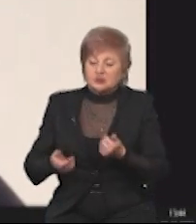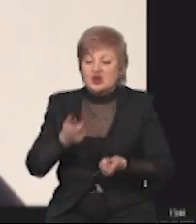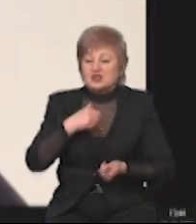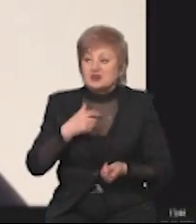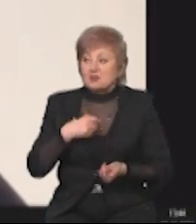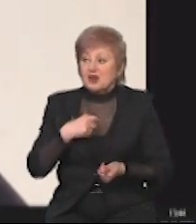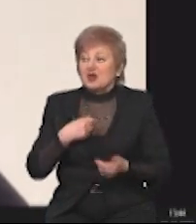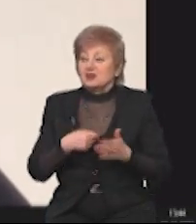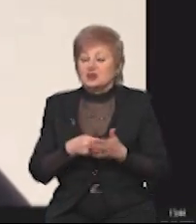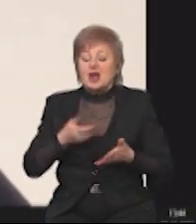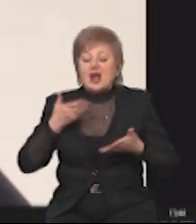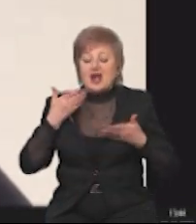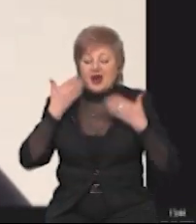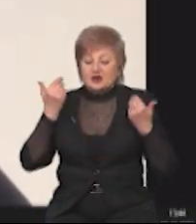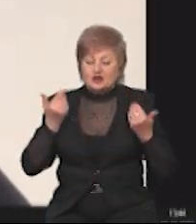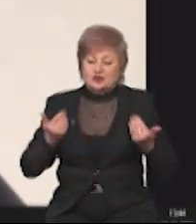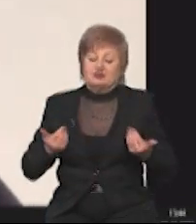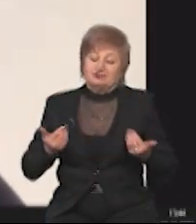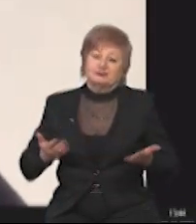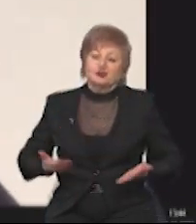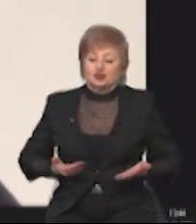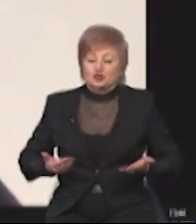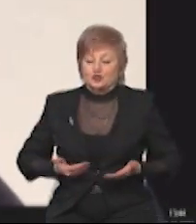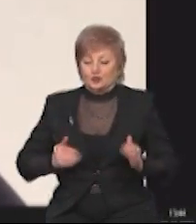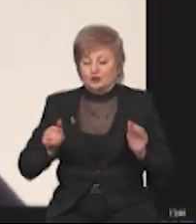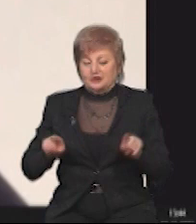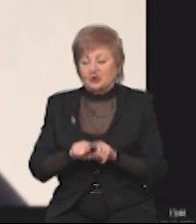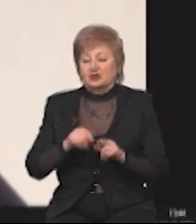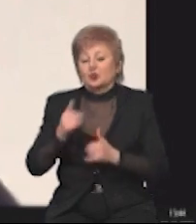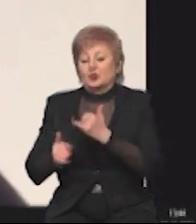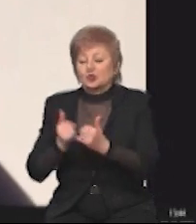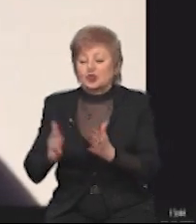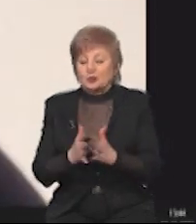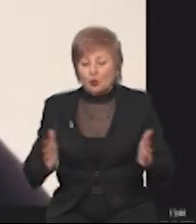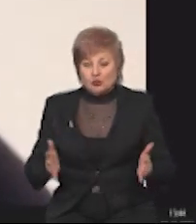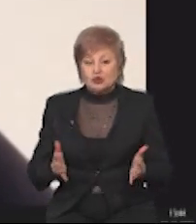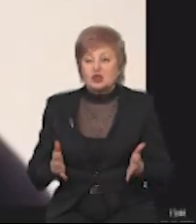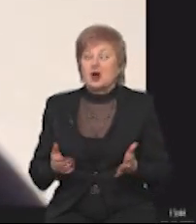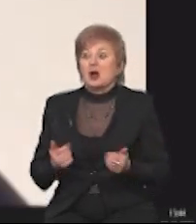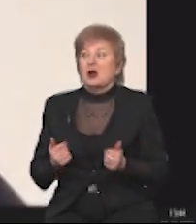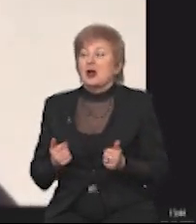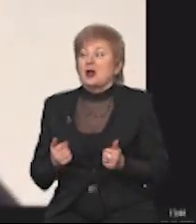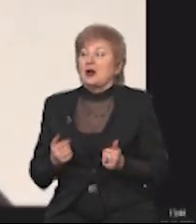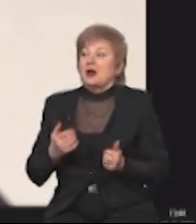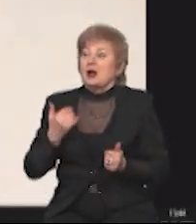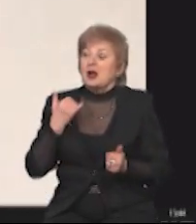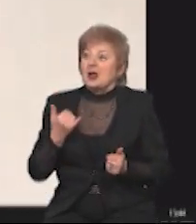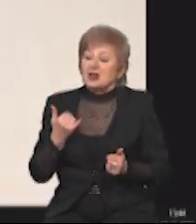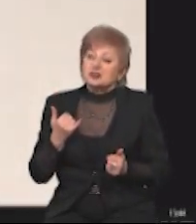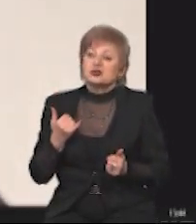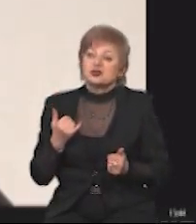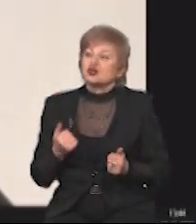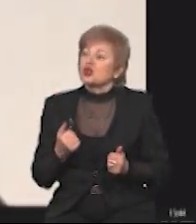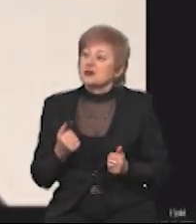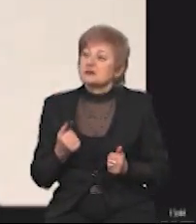Они легче выживают в определенных условиях. Но сейчас нависла угроза, конечно, очень большая. Выживут, не